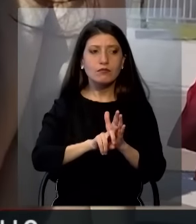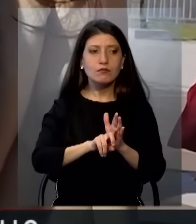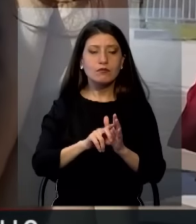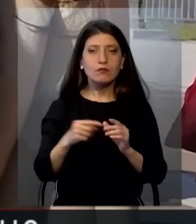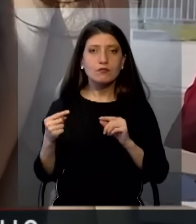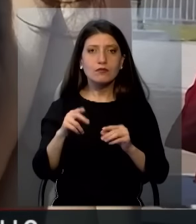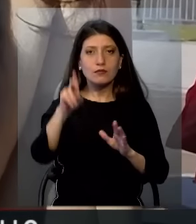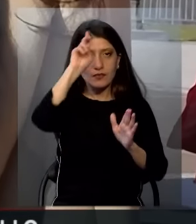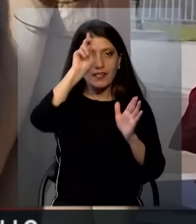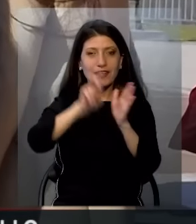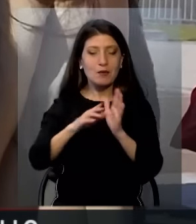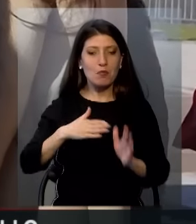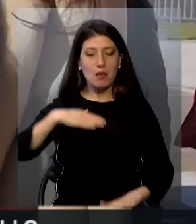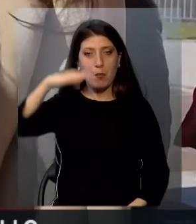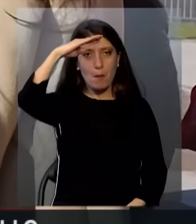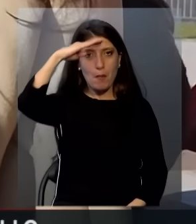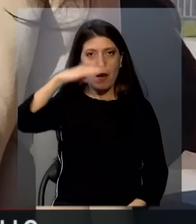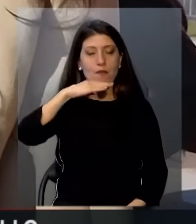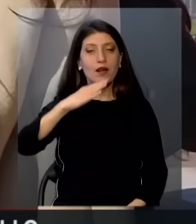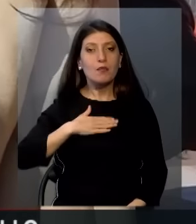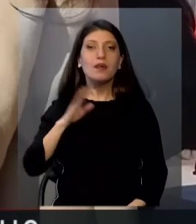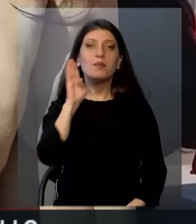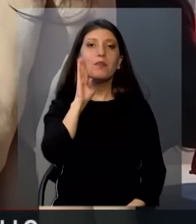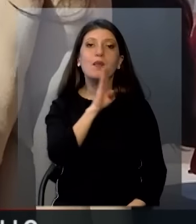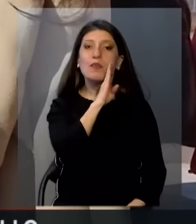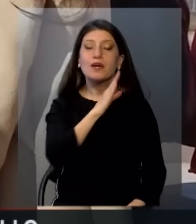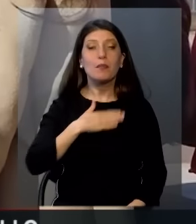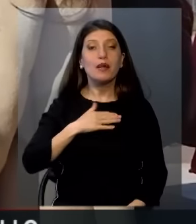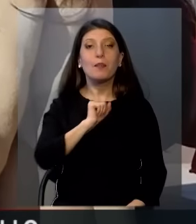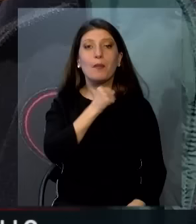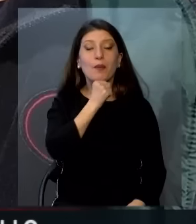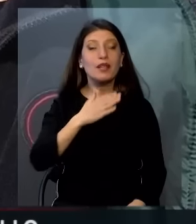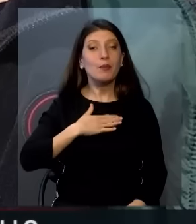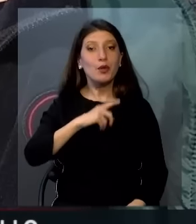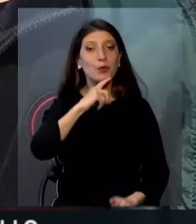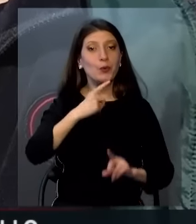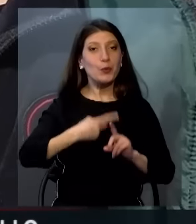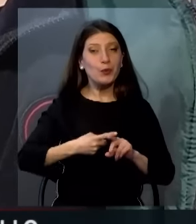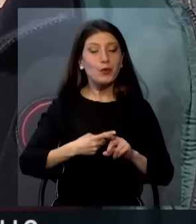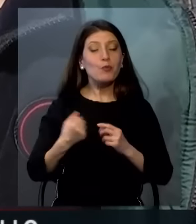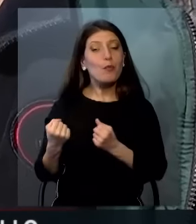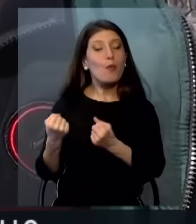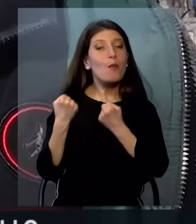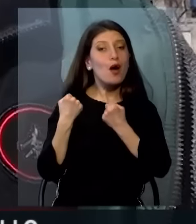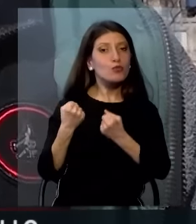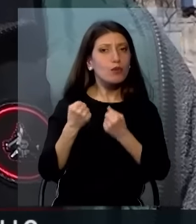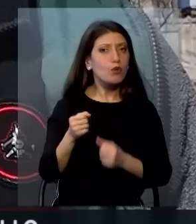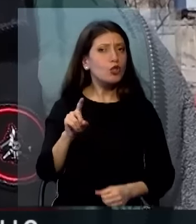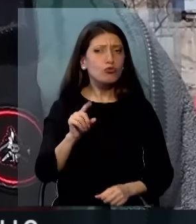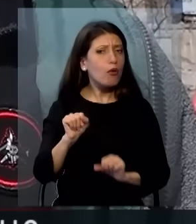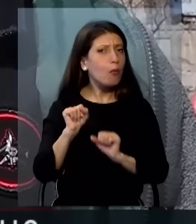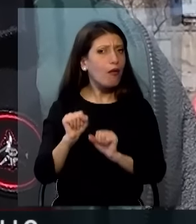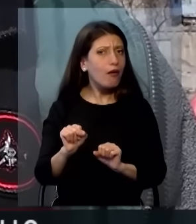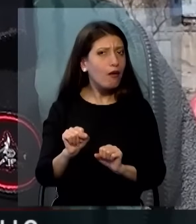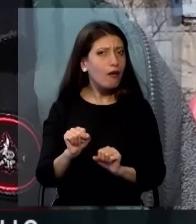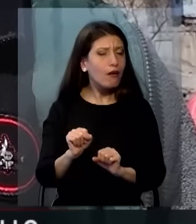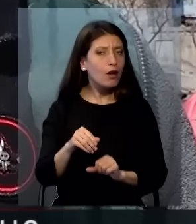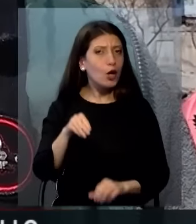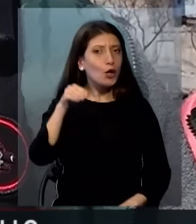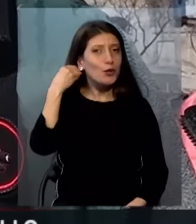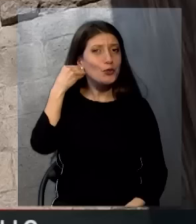Եկեղեցին մեր պապան է, մեր մաման է, մեր պապին է, մեր քույրիկն է, պաշտպանում է։ Ինչից?